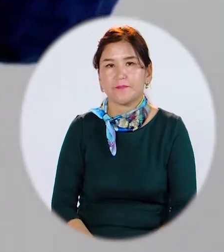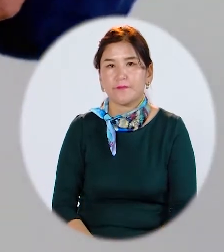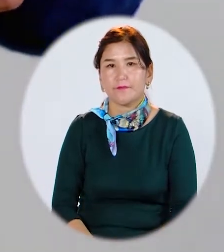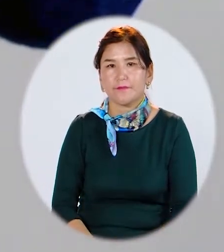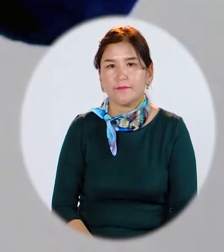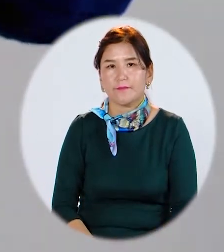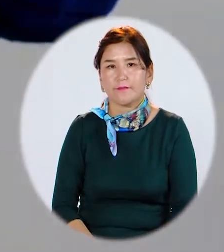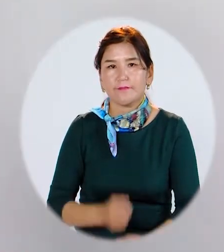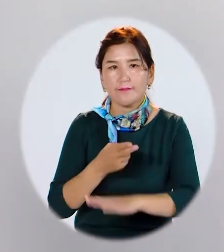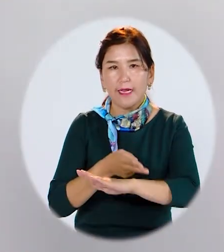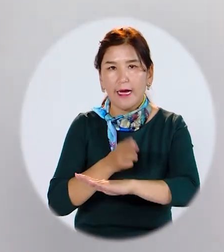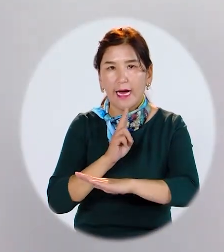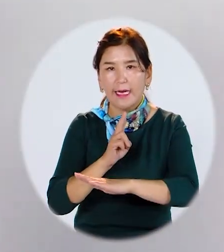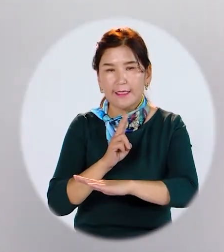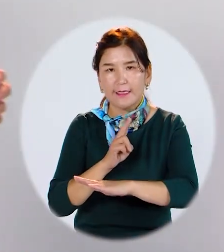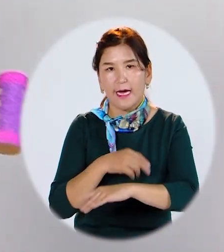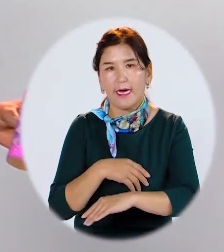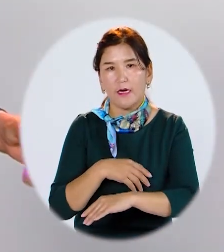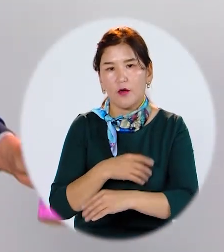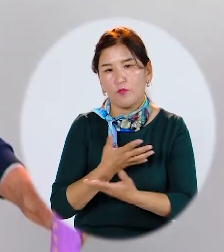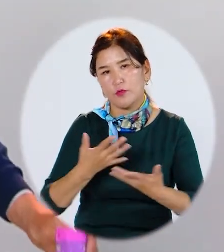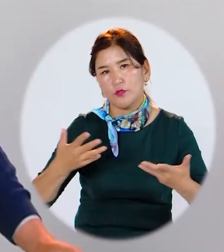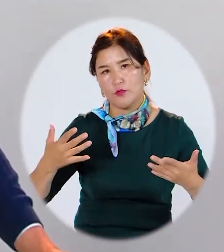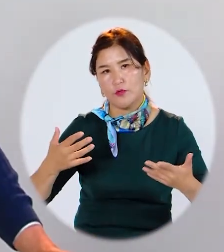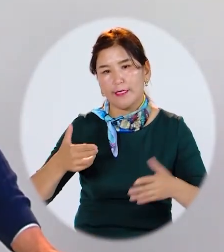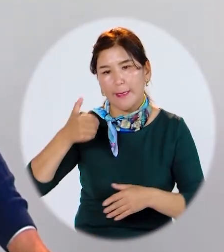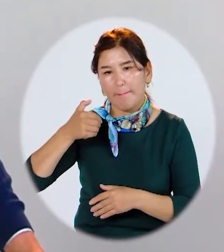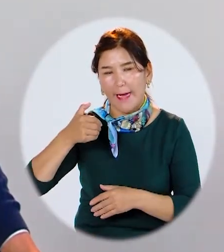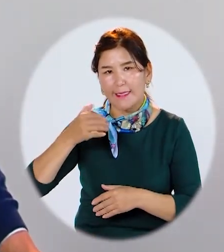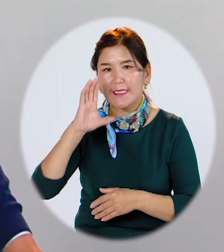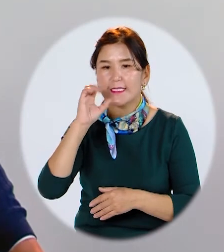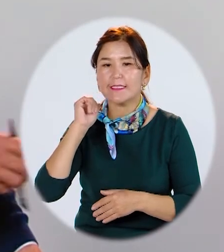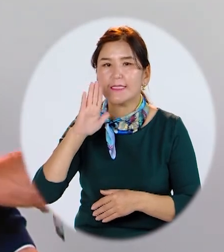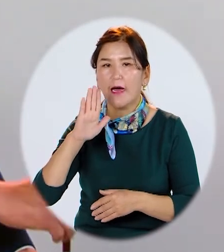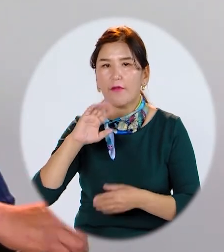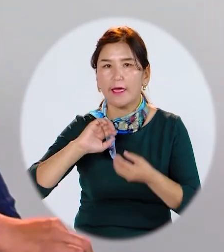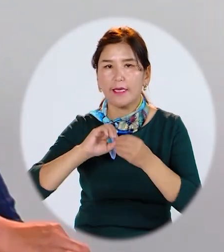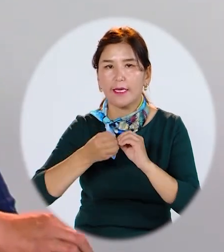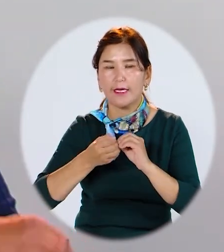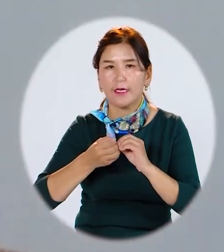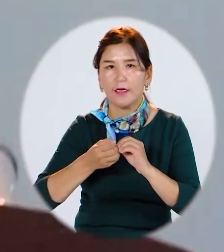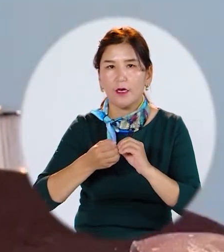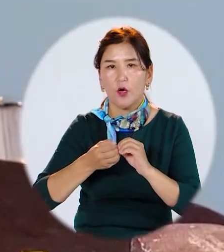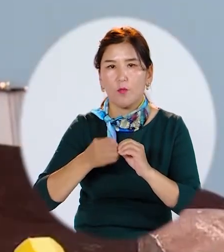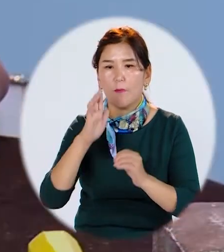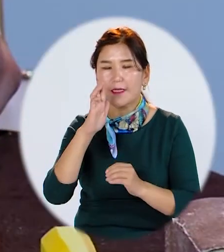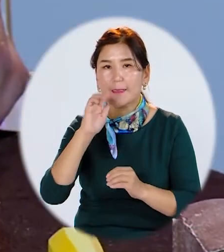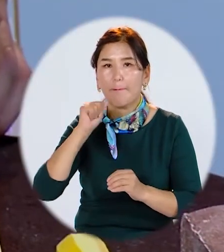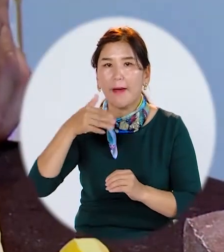энэ одоо карандааны одоо карандаа бусад төрлийн одоо үзгэн балны сав хийх одоо зүүцээ хийж болж